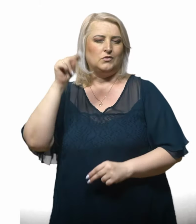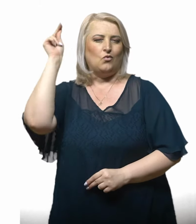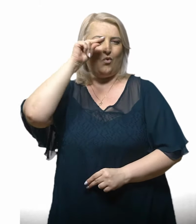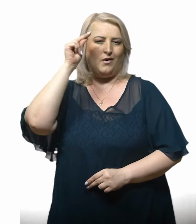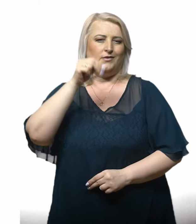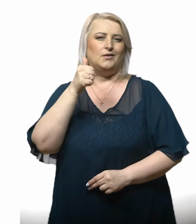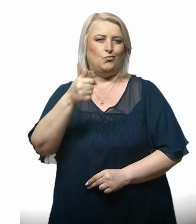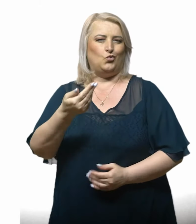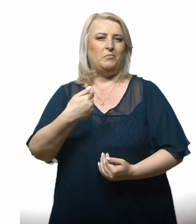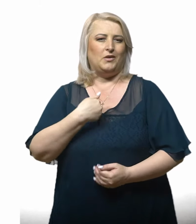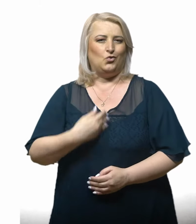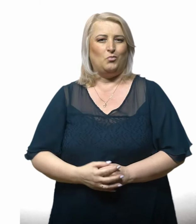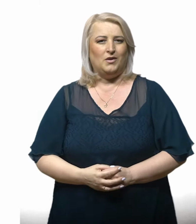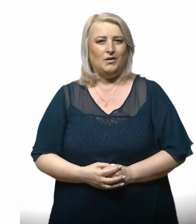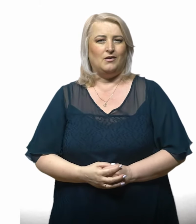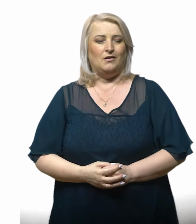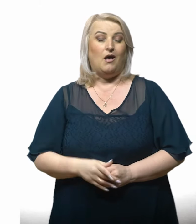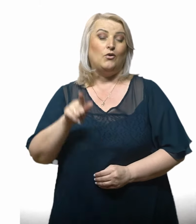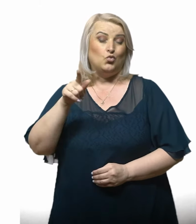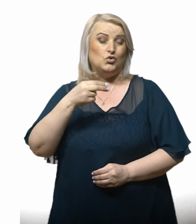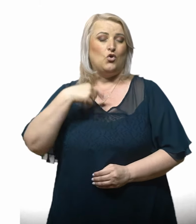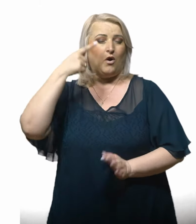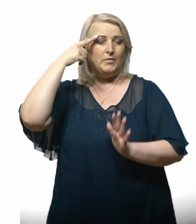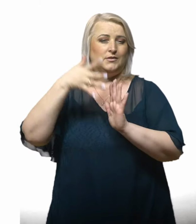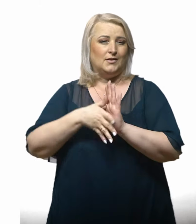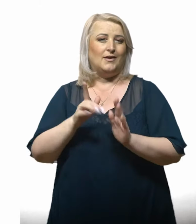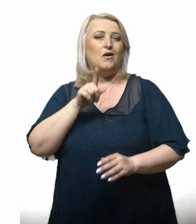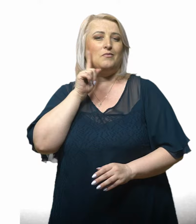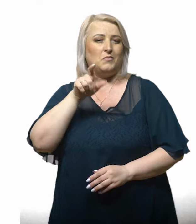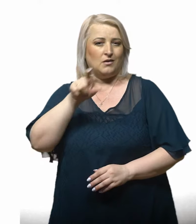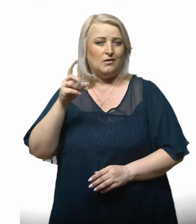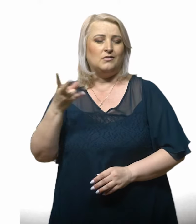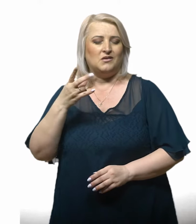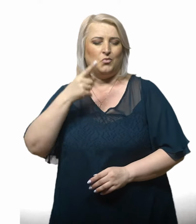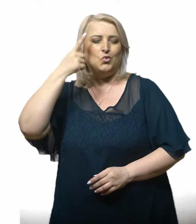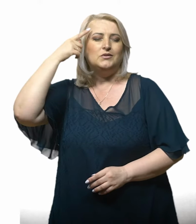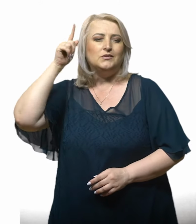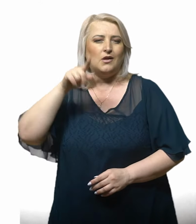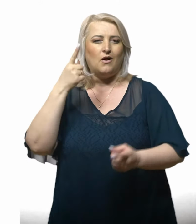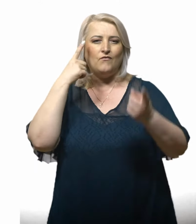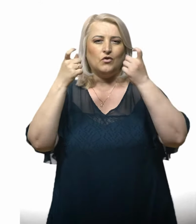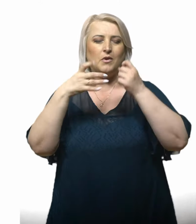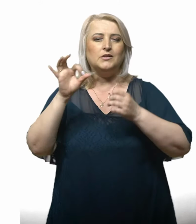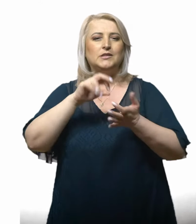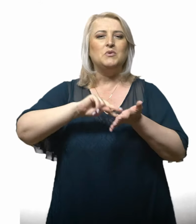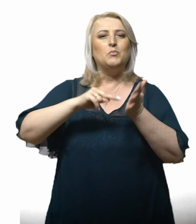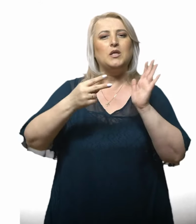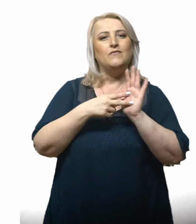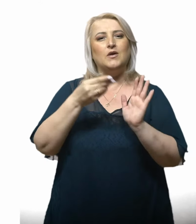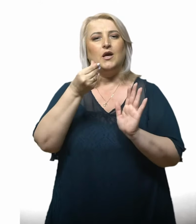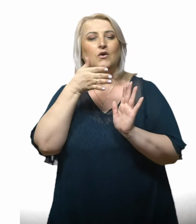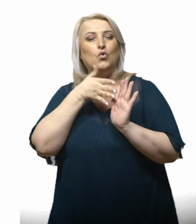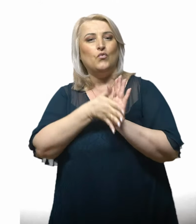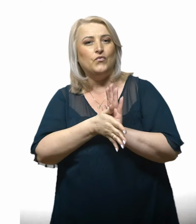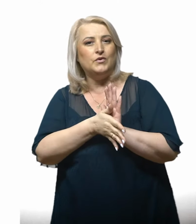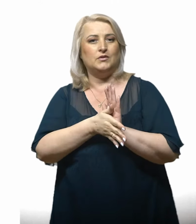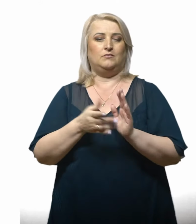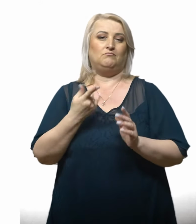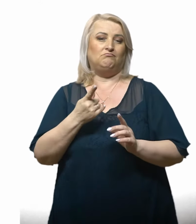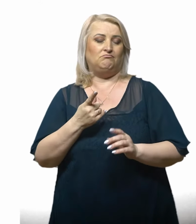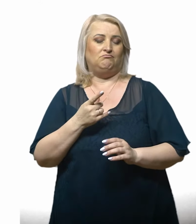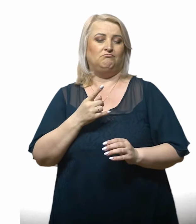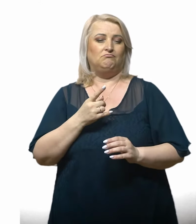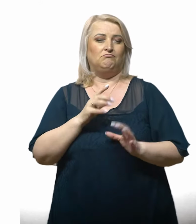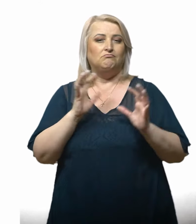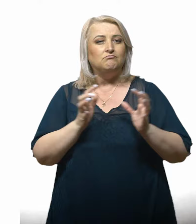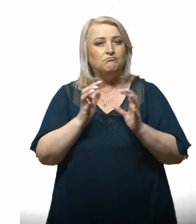bună pentru mine. Atunci am înțeles că și tinerii trebuie să dețină informații despre planificarea cheltuielilor, prioritizarea acestora